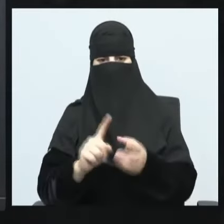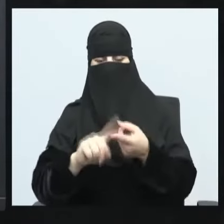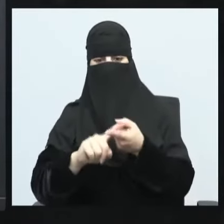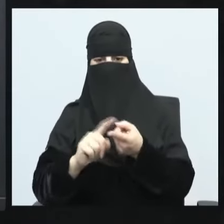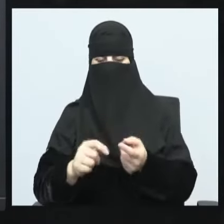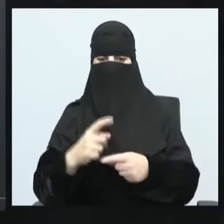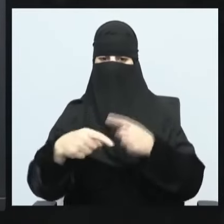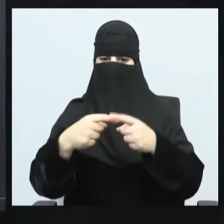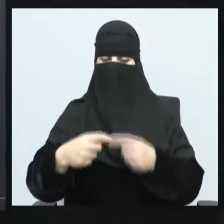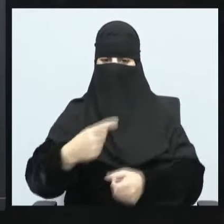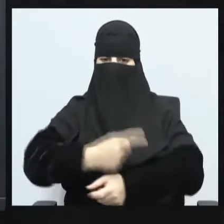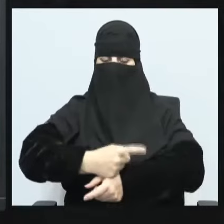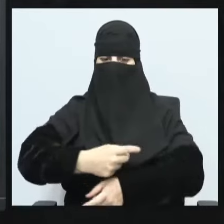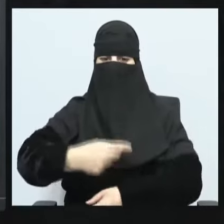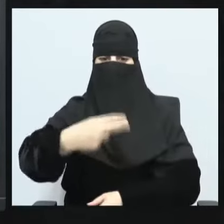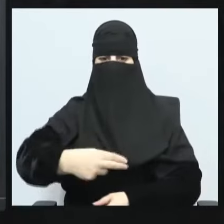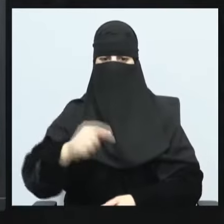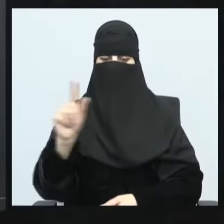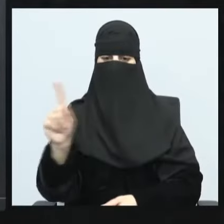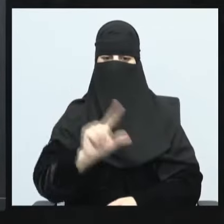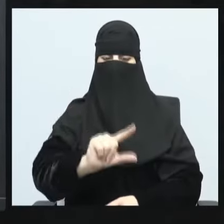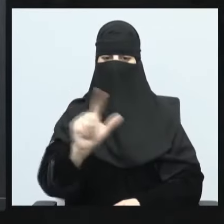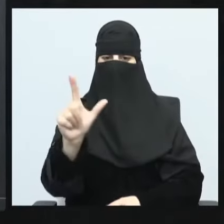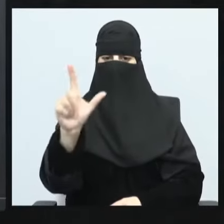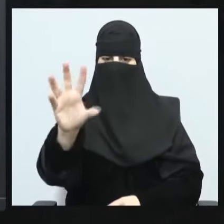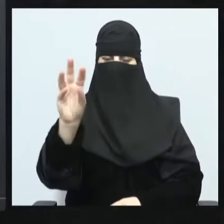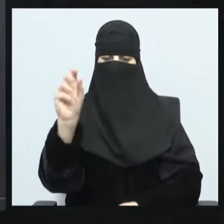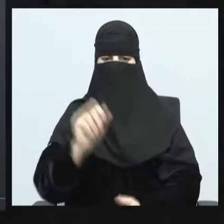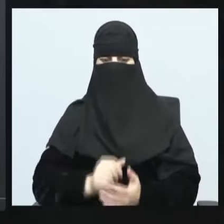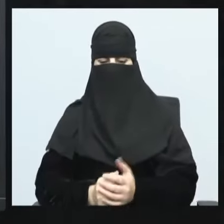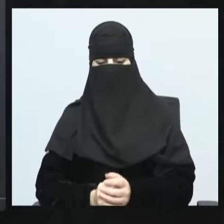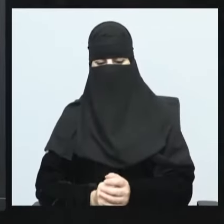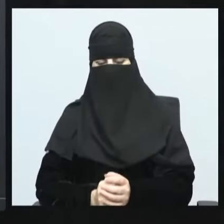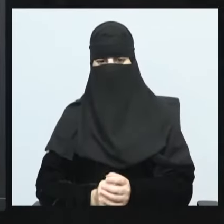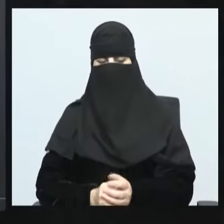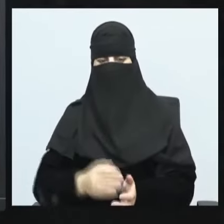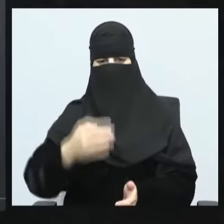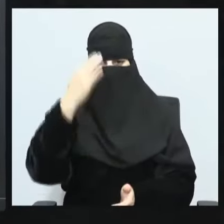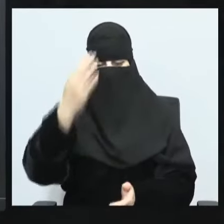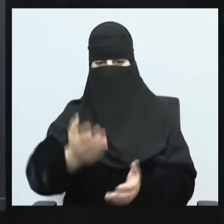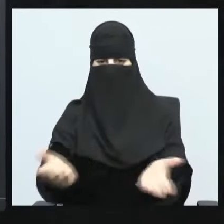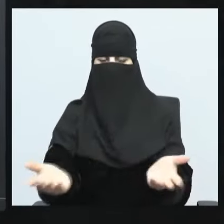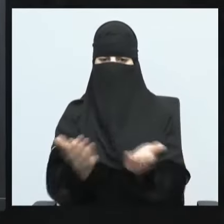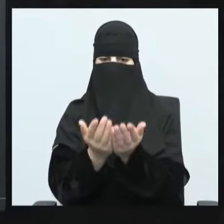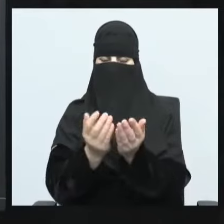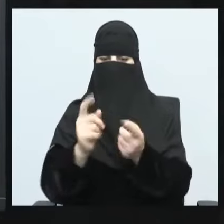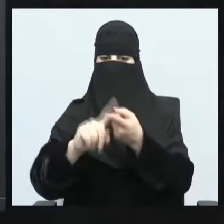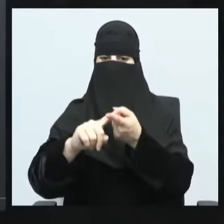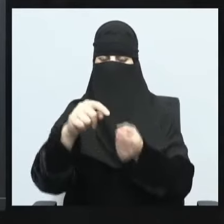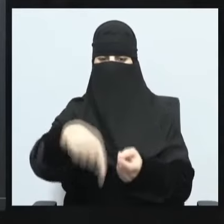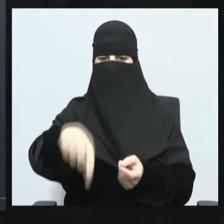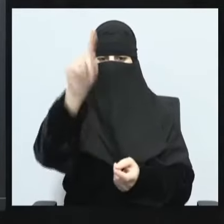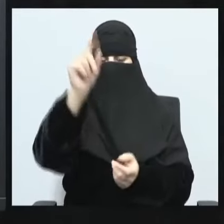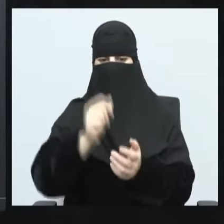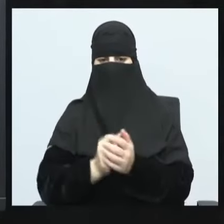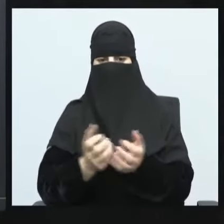محددكم عبد الله الجديد وترافقني بلغه الاشاره لاستاد الشريفه الشريف نرحب بكم في درس من دروس الرياضيات اليوم ان شاء الله